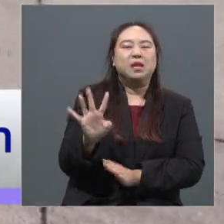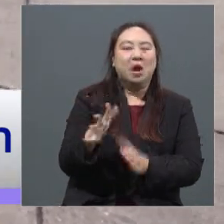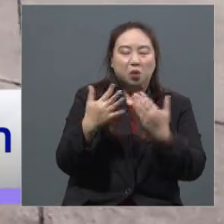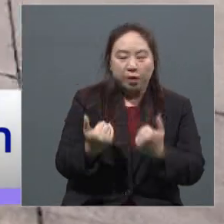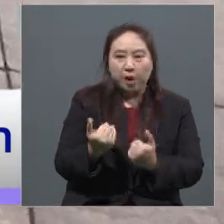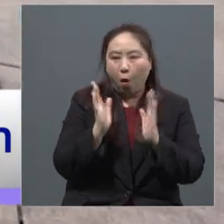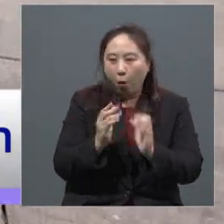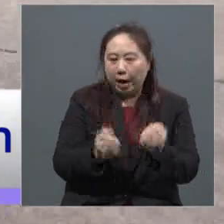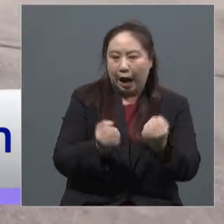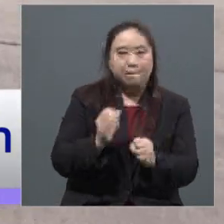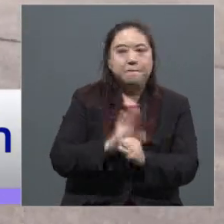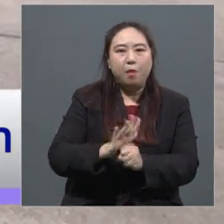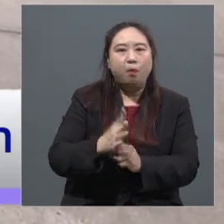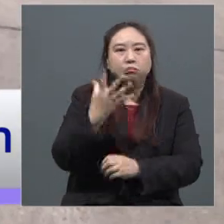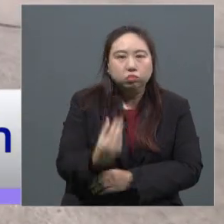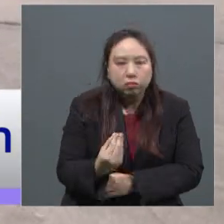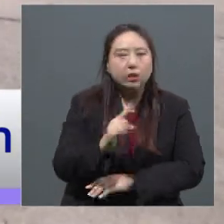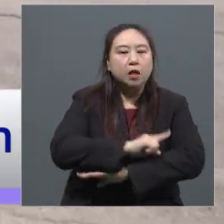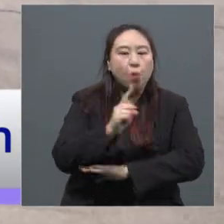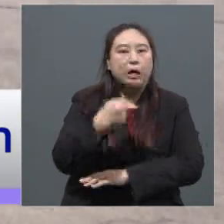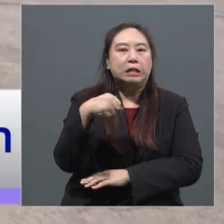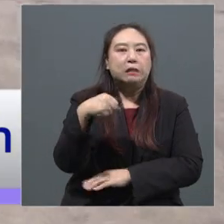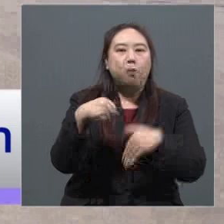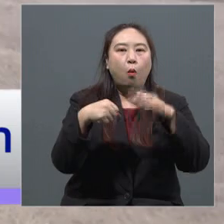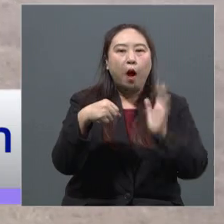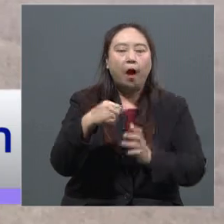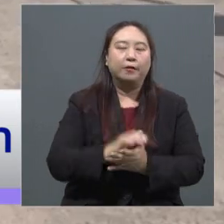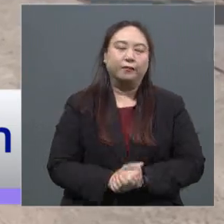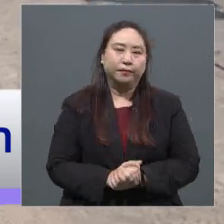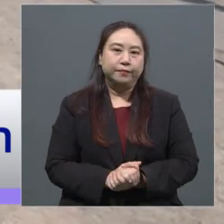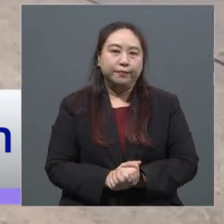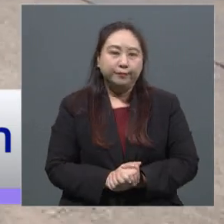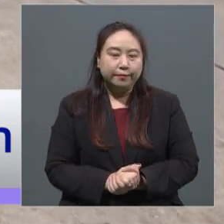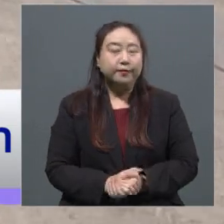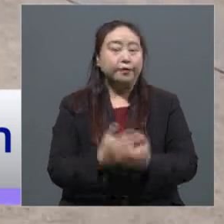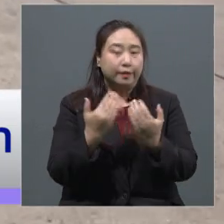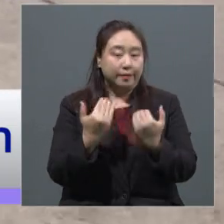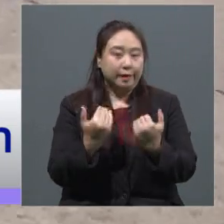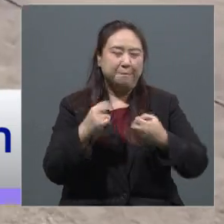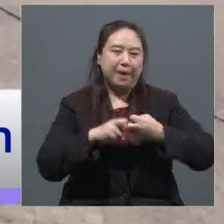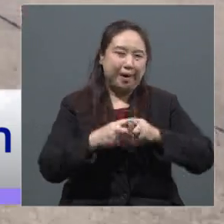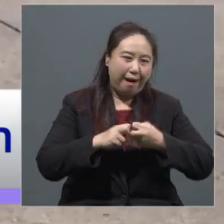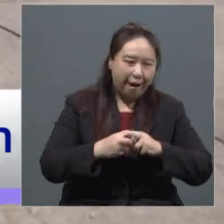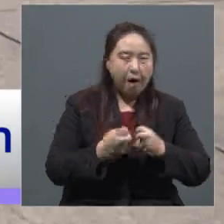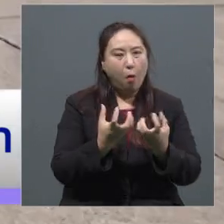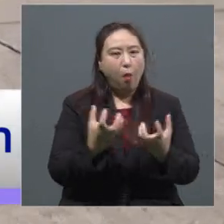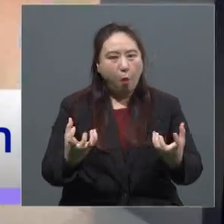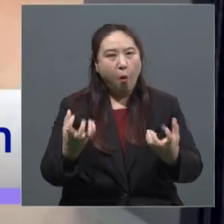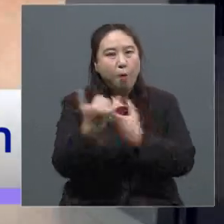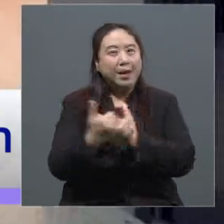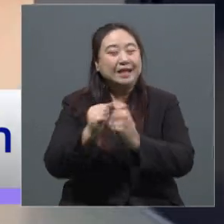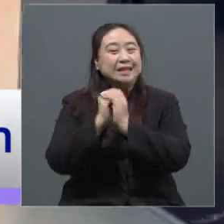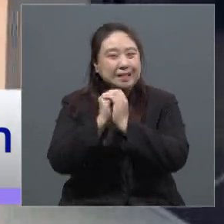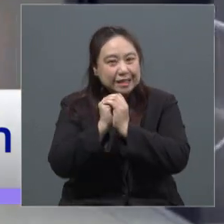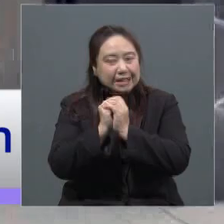ศุลกากรเองก็ได้มีการรายงานตัวเลขของจำนวนตู้คอนเทนเนอร์ที่ส่งออกไปในแต่ละปีรวมทั้งปัญหาสินค้าที่มาจากประเทศ